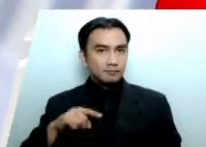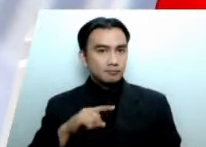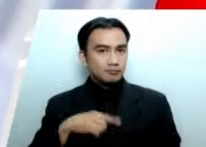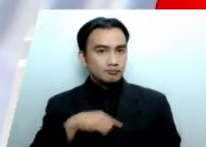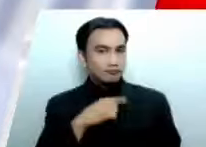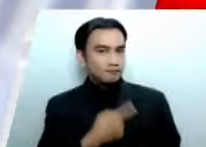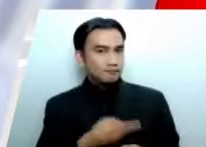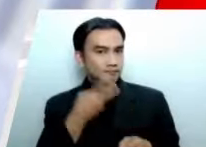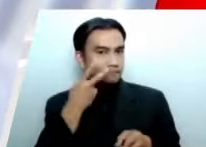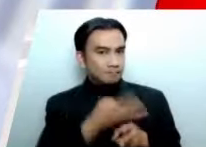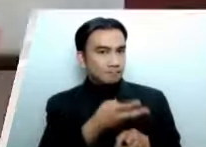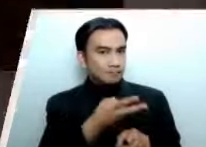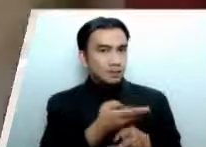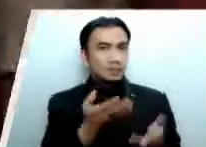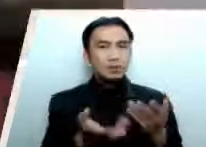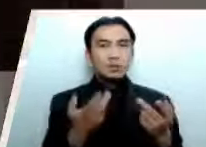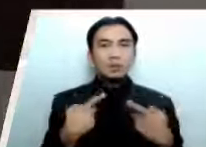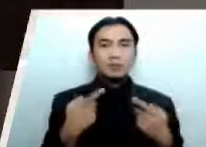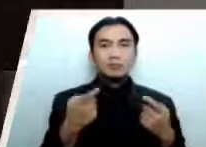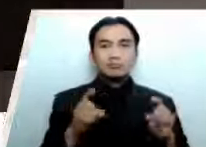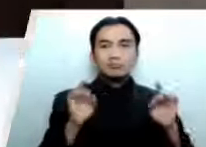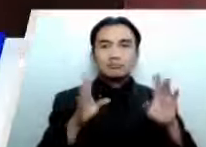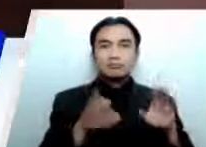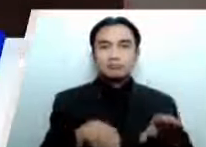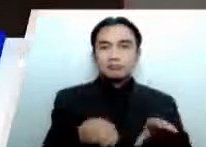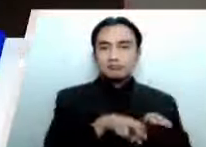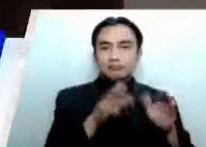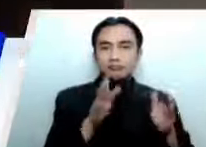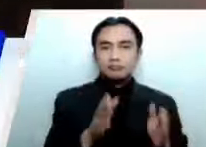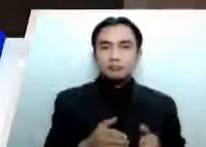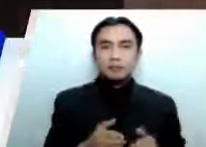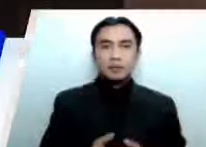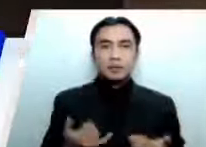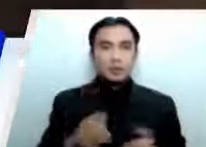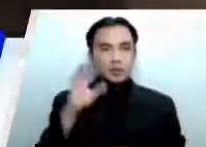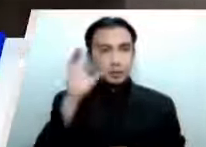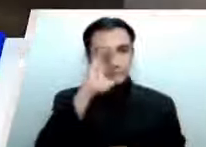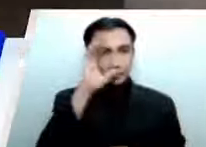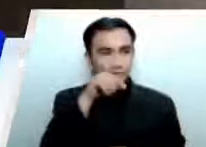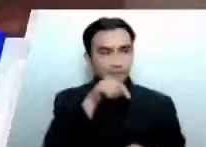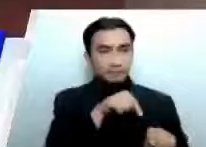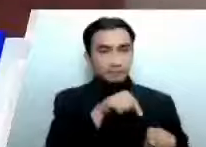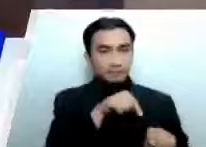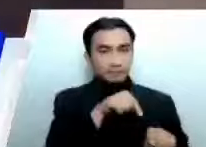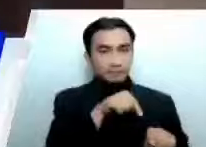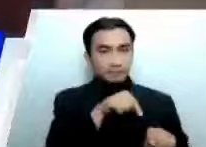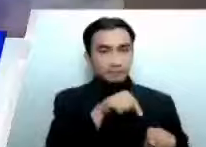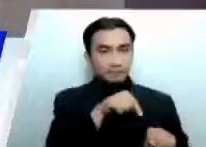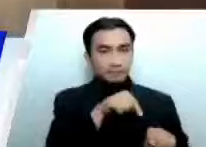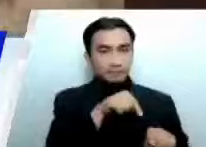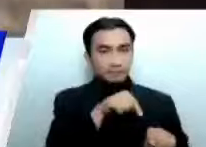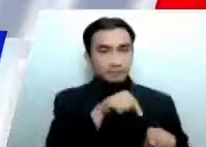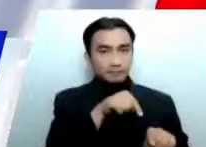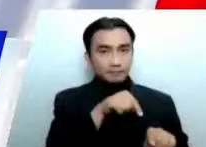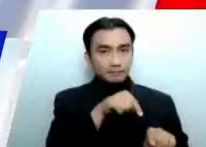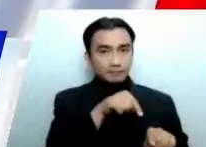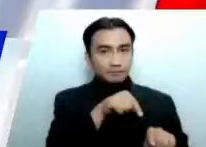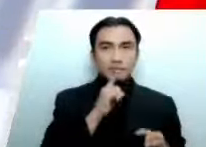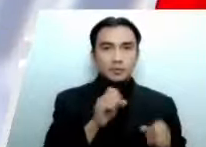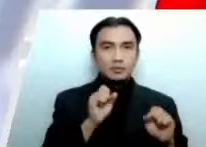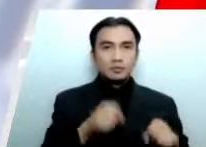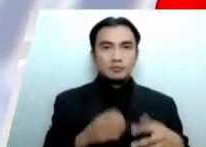naman yung mga passengers. Patuloy pang hinahanap ang driver ng kolorum na sasakyan na posibleng maharap sa patong-patong na kaso. We